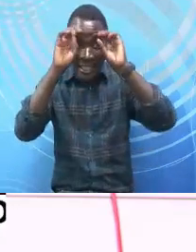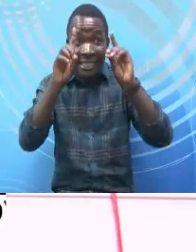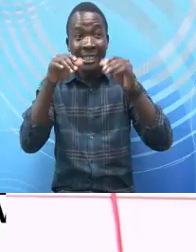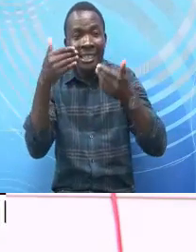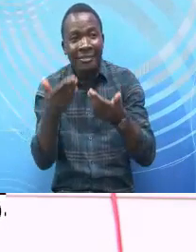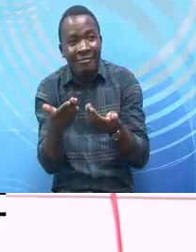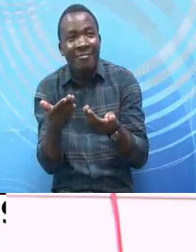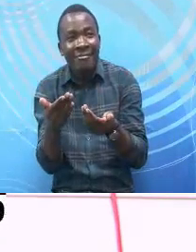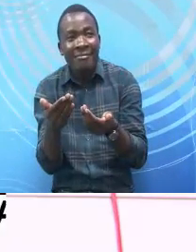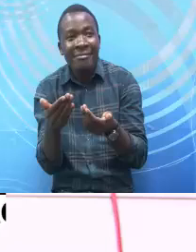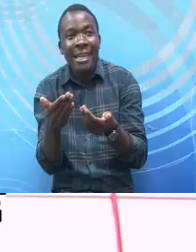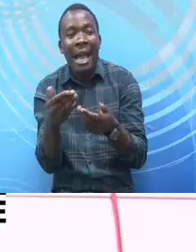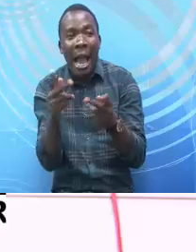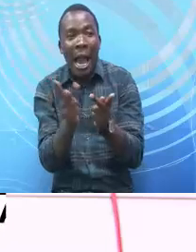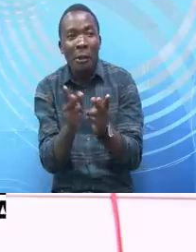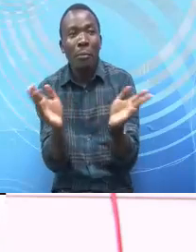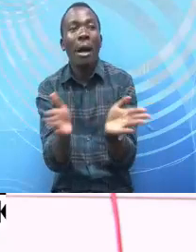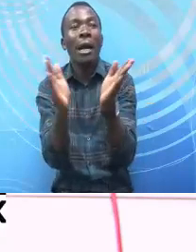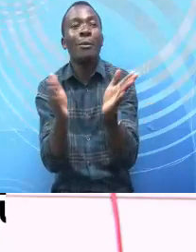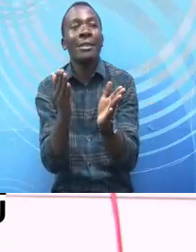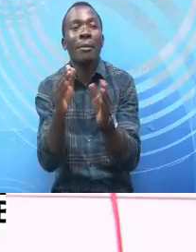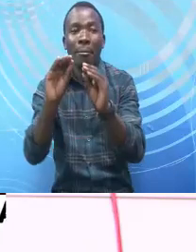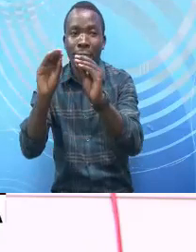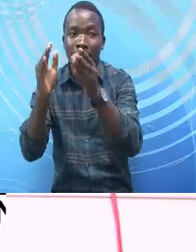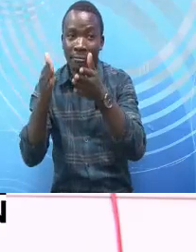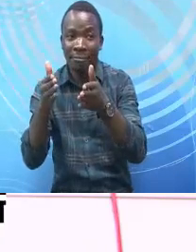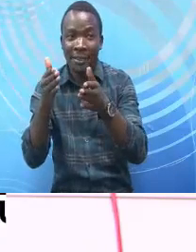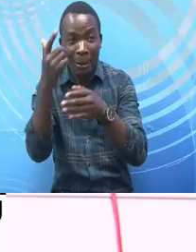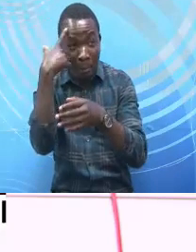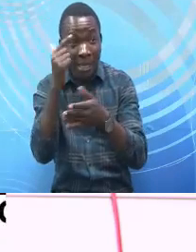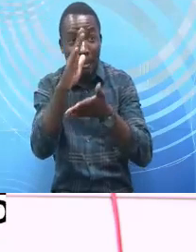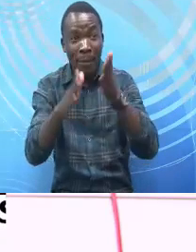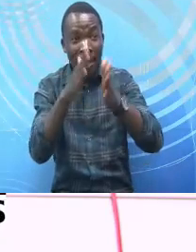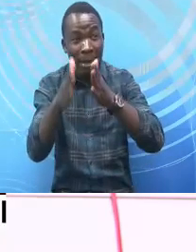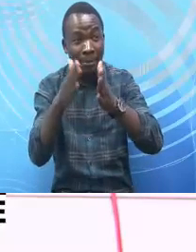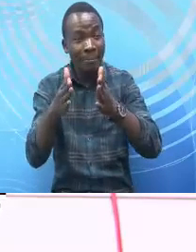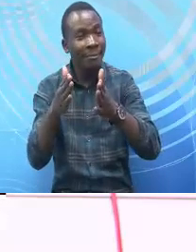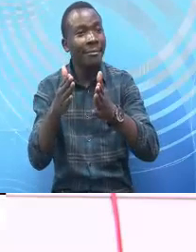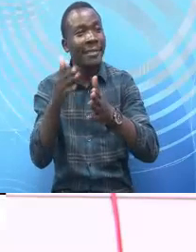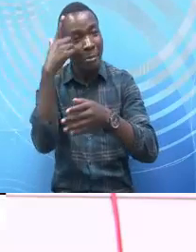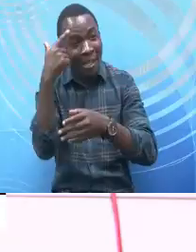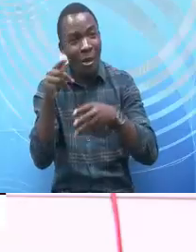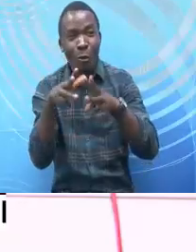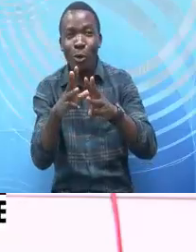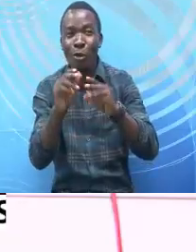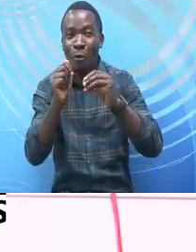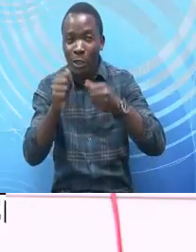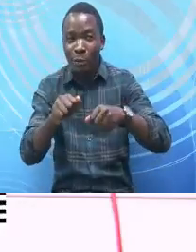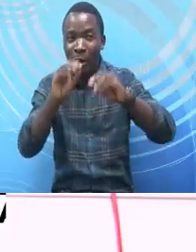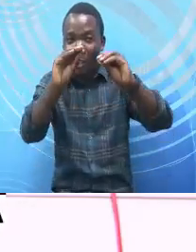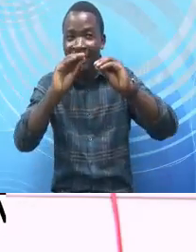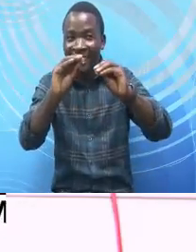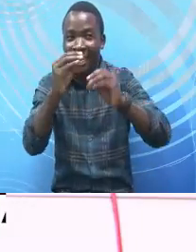uburezi budaheza, aho hashishikarizwa abarimu kumenya ururimi rw'amarenga, kumenya uburyo bakigisha wa